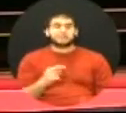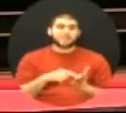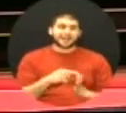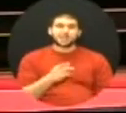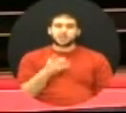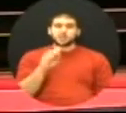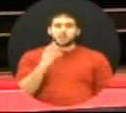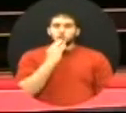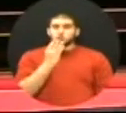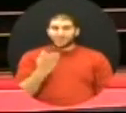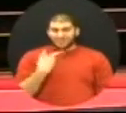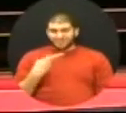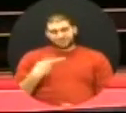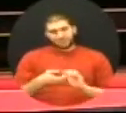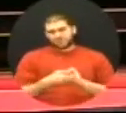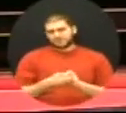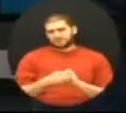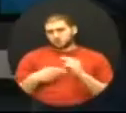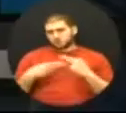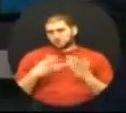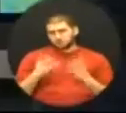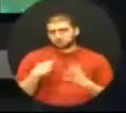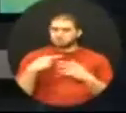ואני, שאנחנו באמת חברים מאוד מאוד קרובים,